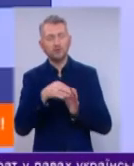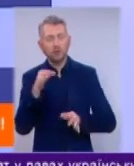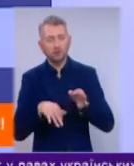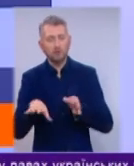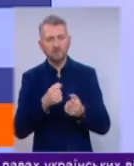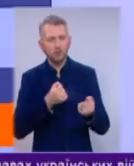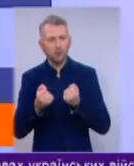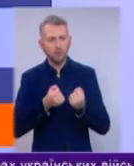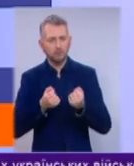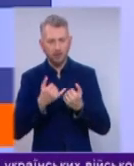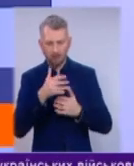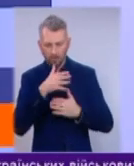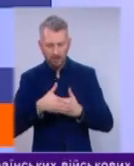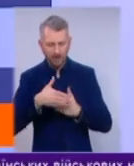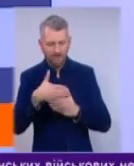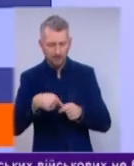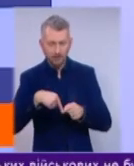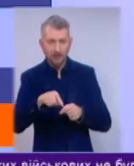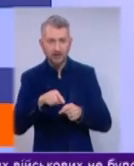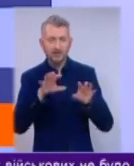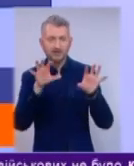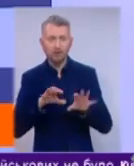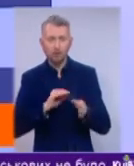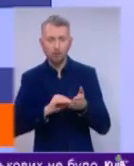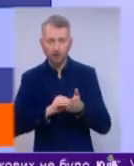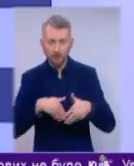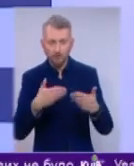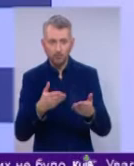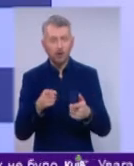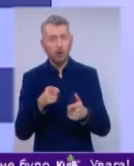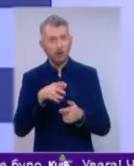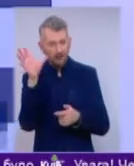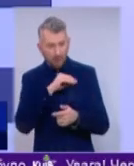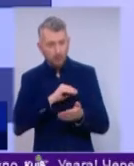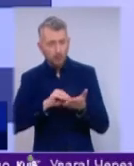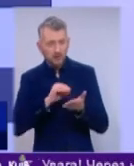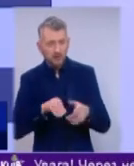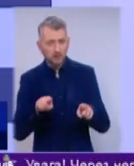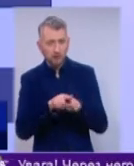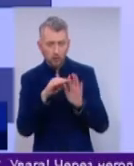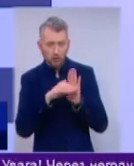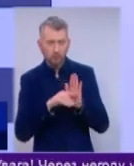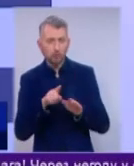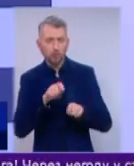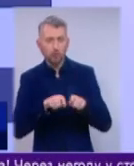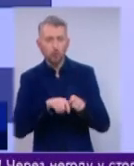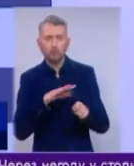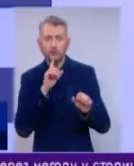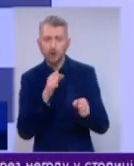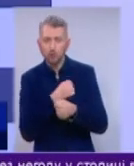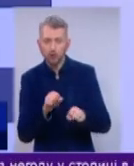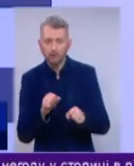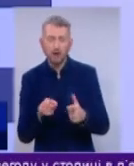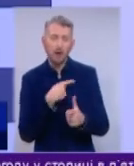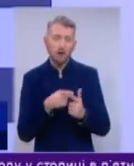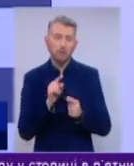на етапі законодавчому. Чи вдасться в законодавстві так прописати норми, щоб цей контроль був неможливий, або